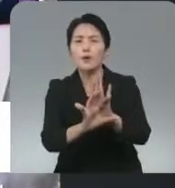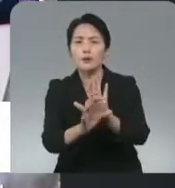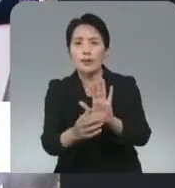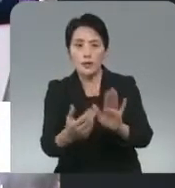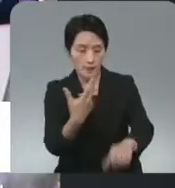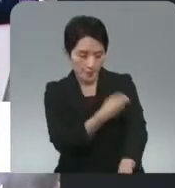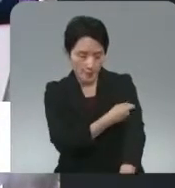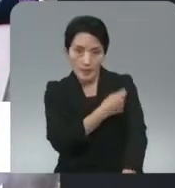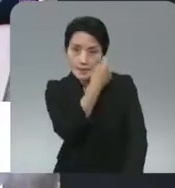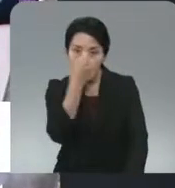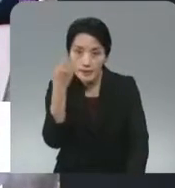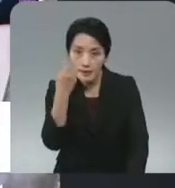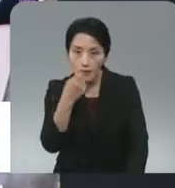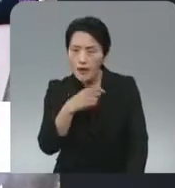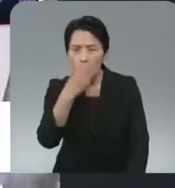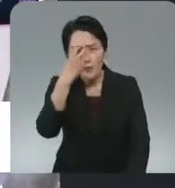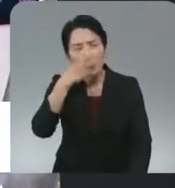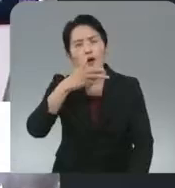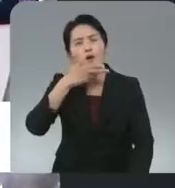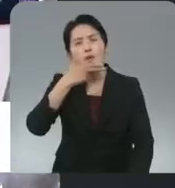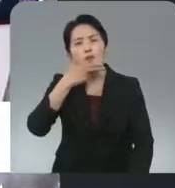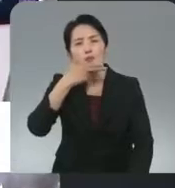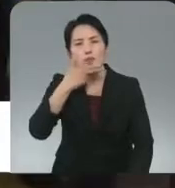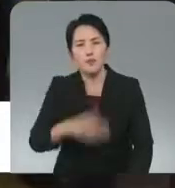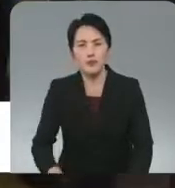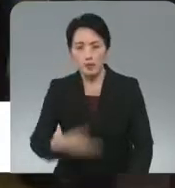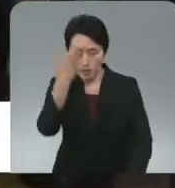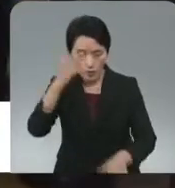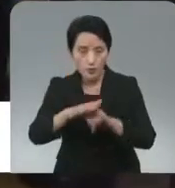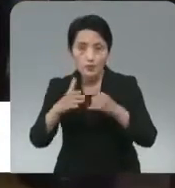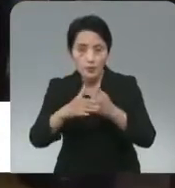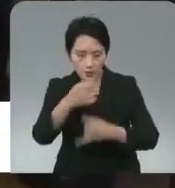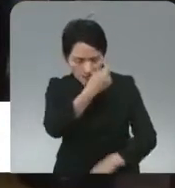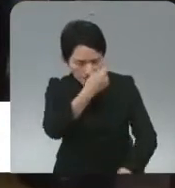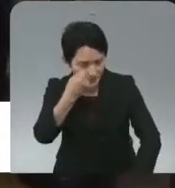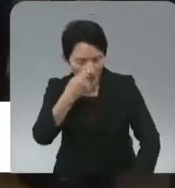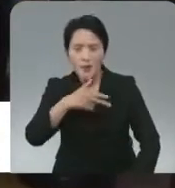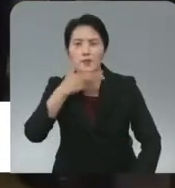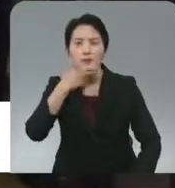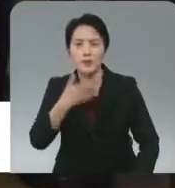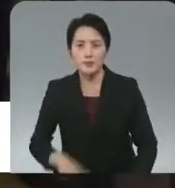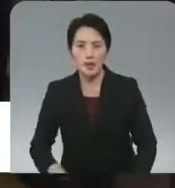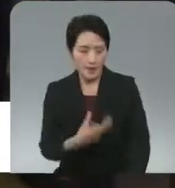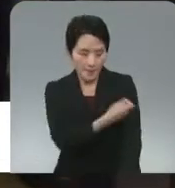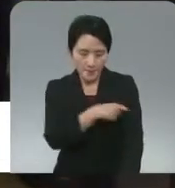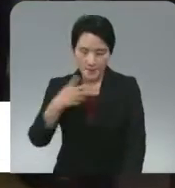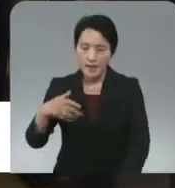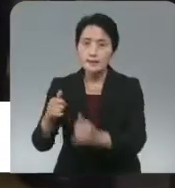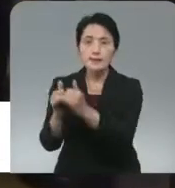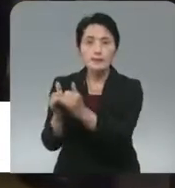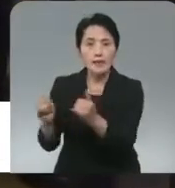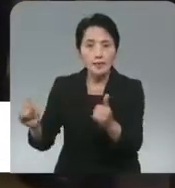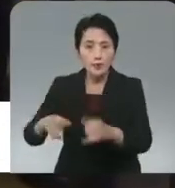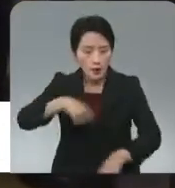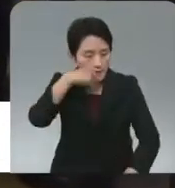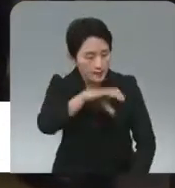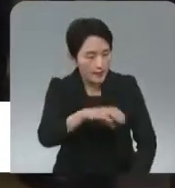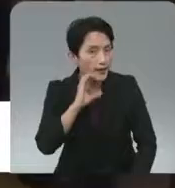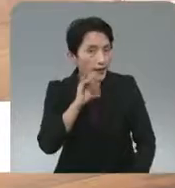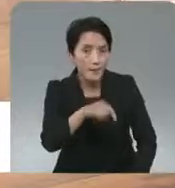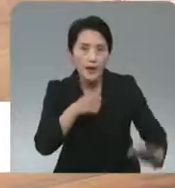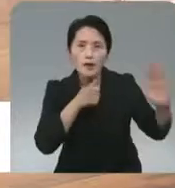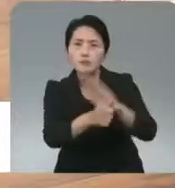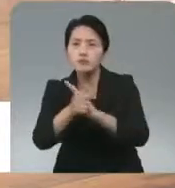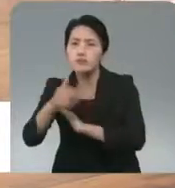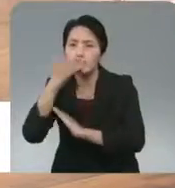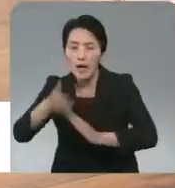ban cho Androi công bố quyết định tạm dừng áp dụng thẻ thông hành dung dịch xác nhận hoàn tất tiêm chủng và xét nghiệm âm tính với cô Bích 19 tại 11 loại